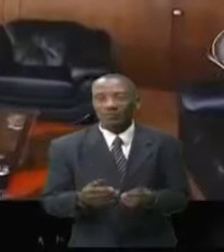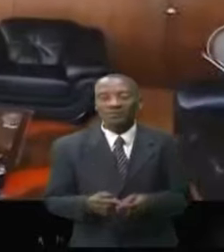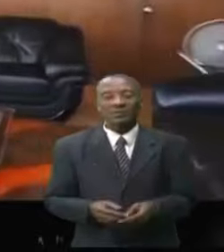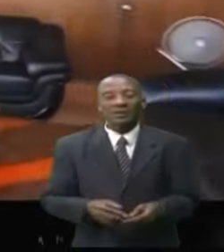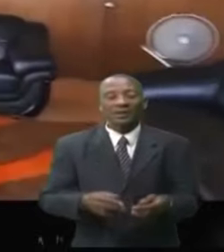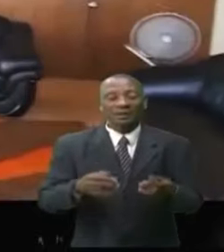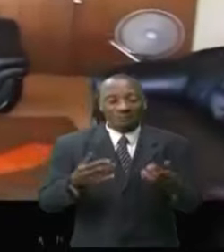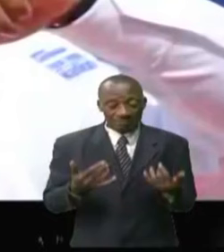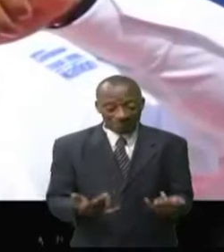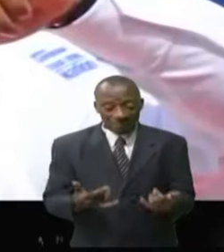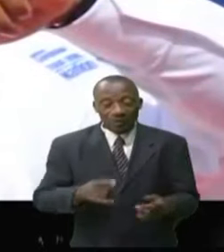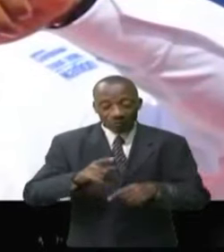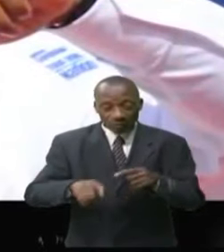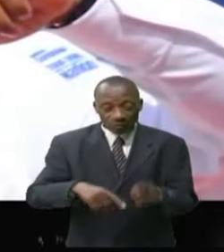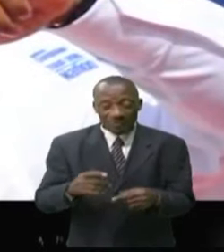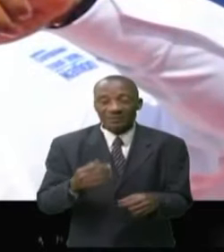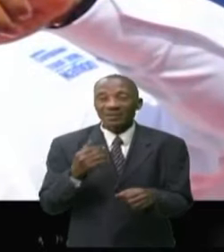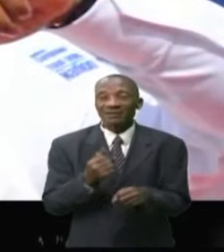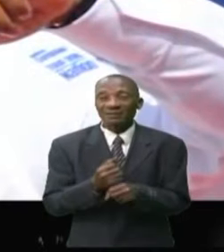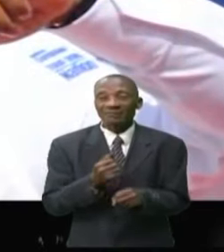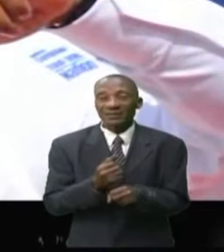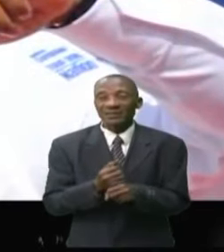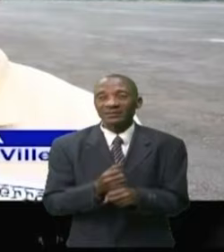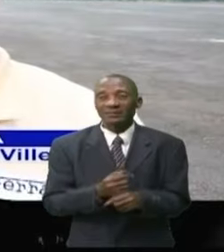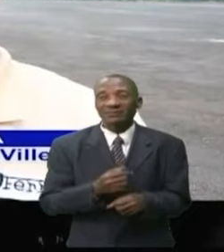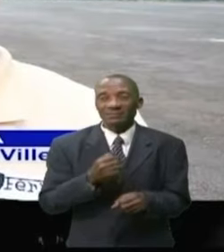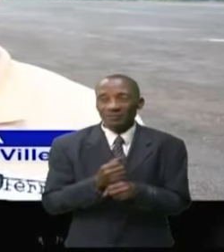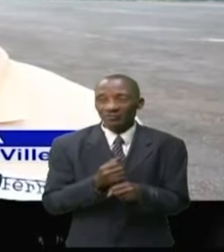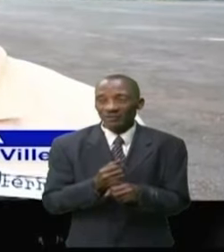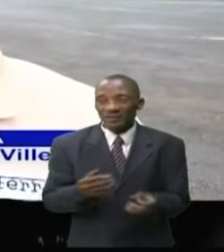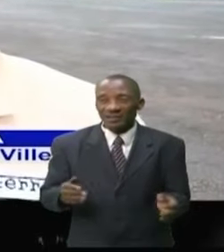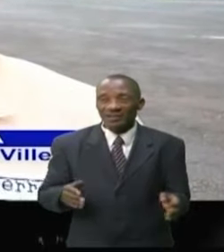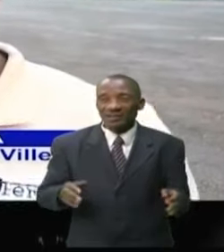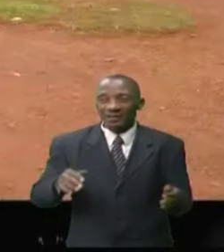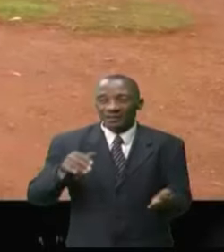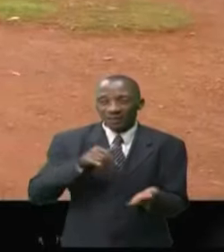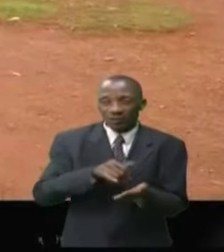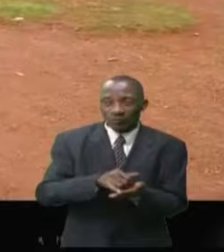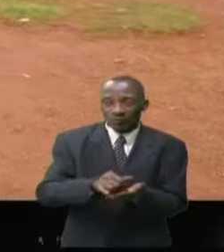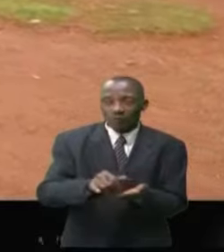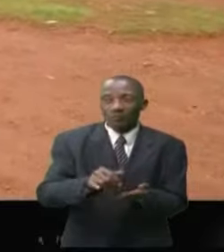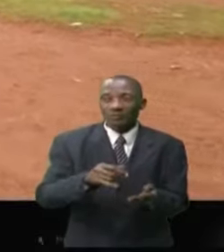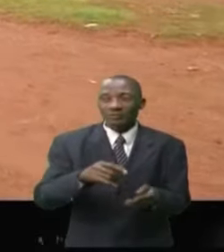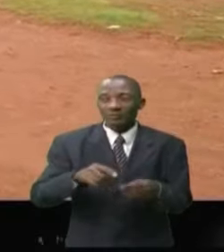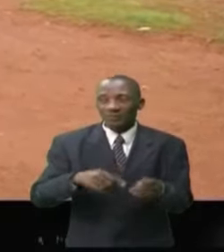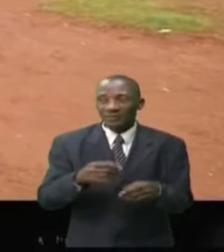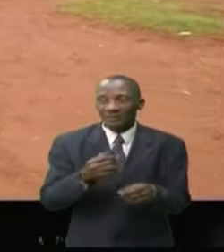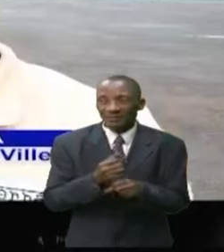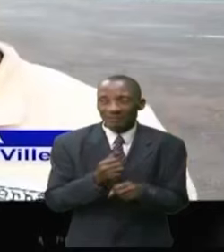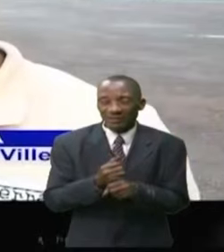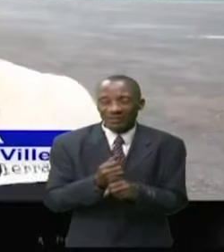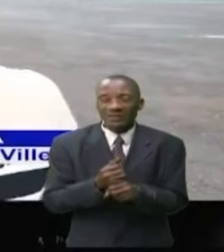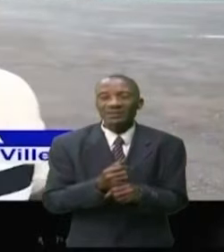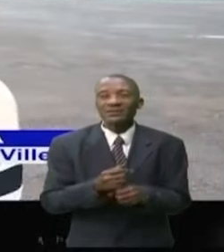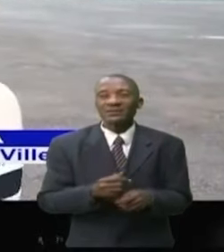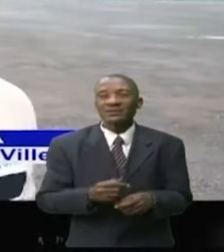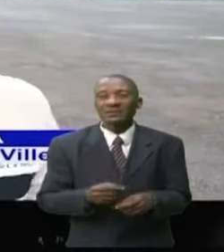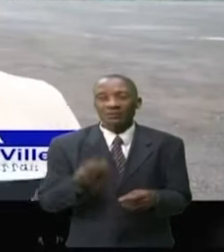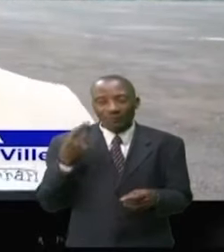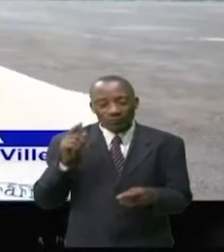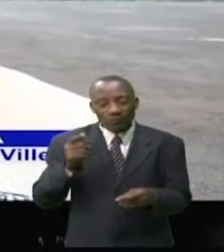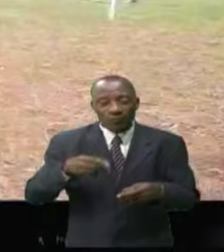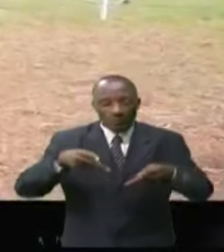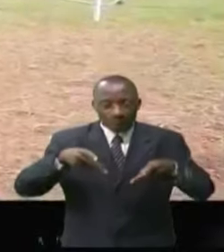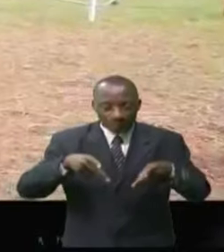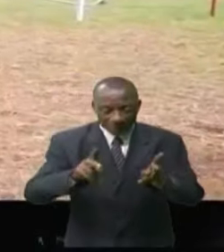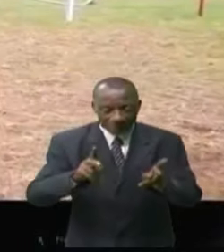séjour paisible au chef de l'exécutif national le gouverneur se déplo quand même avec le moyen de Bo mettre les choses un peu en place un peu de mettre un peu de